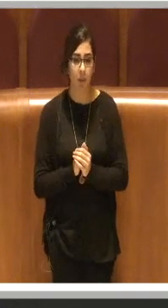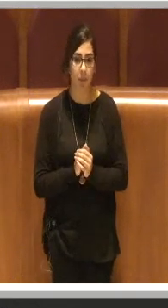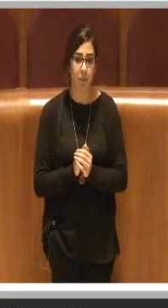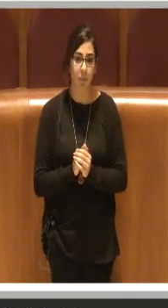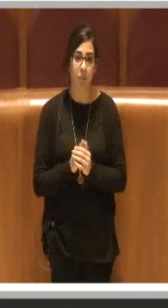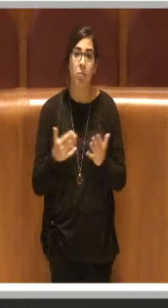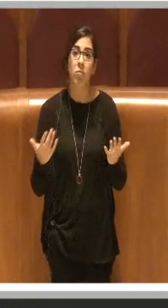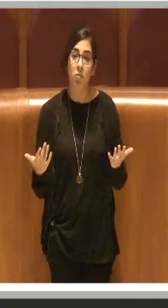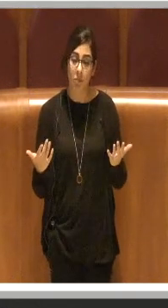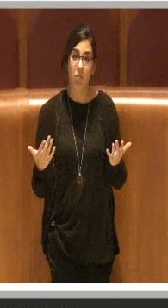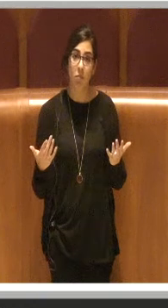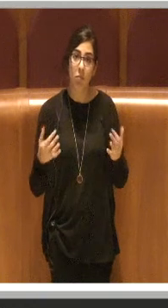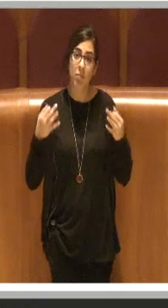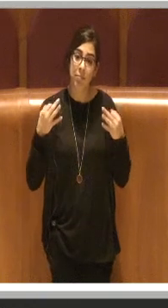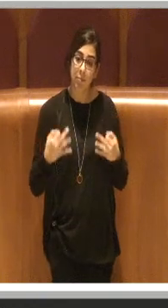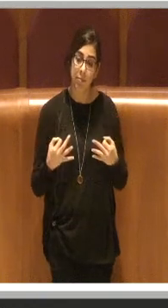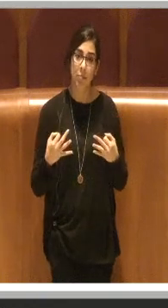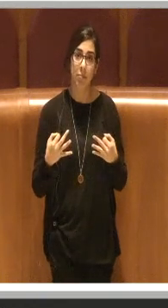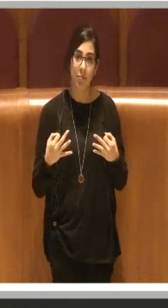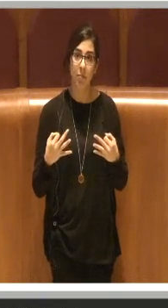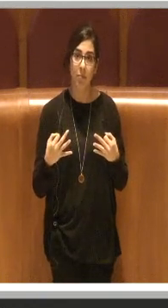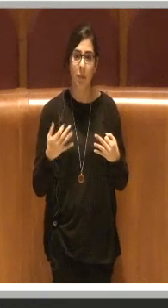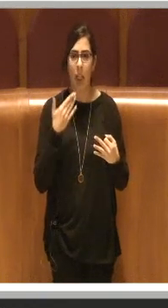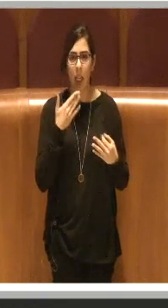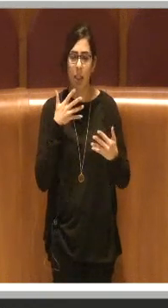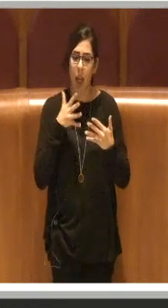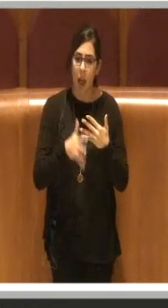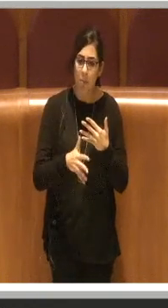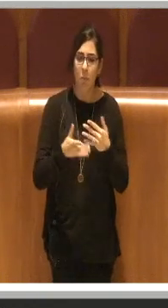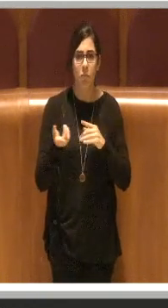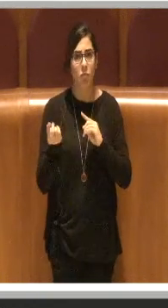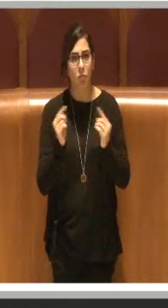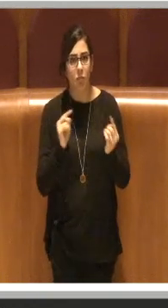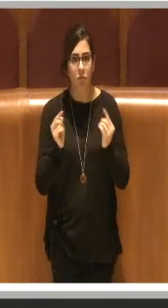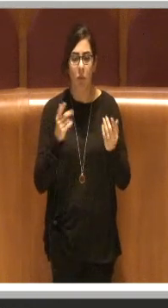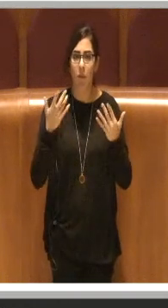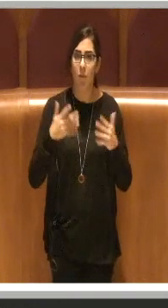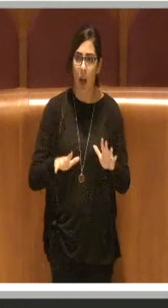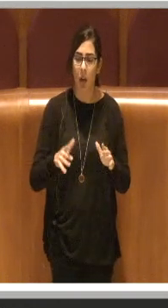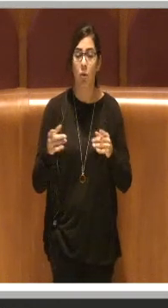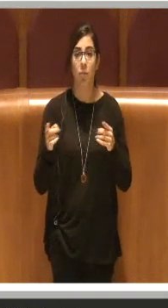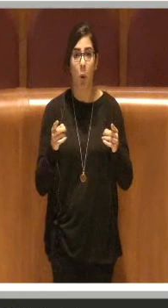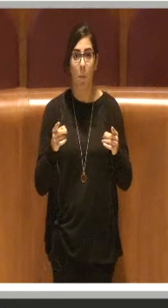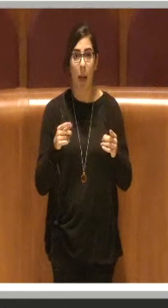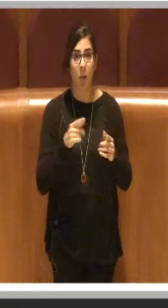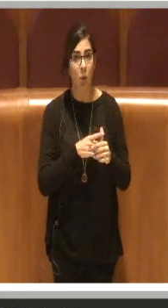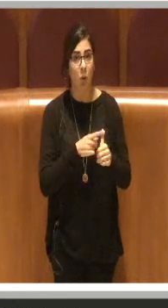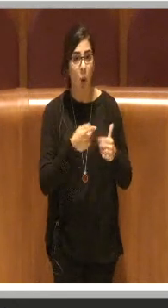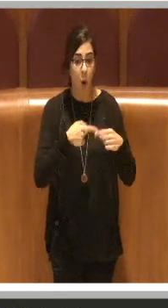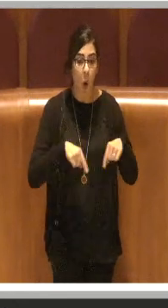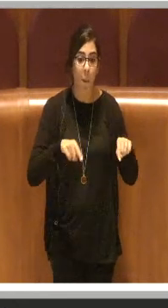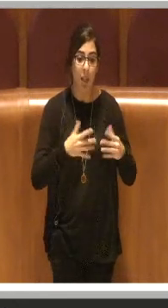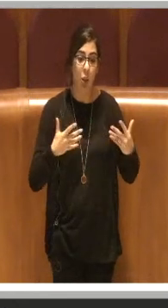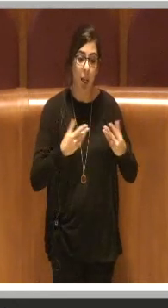Sono emersi in seguito ad approfondimenti effettuati sia in occasione della commissione